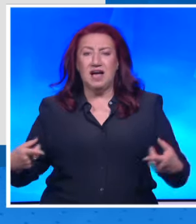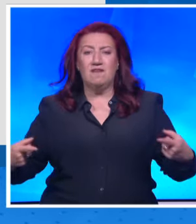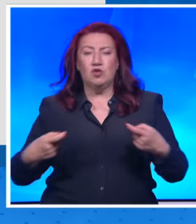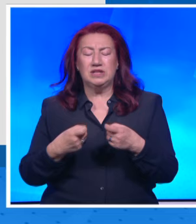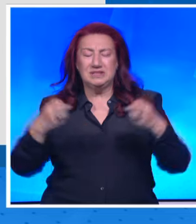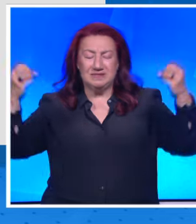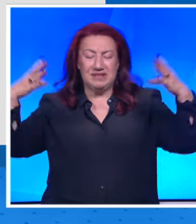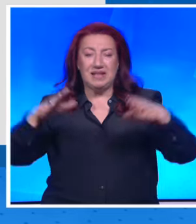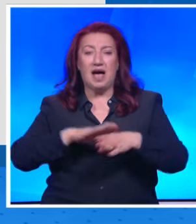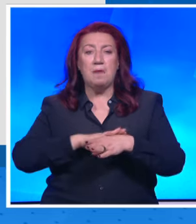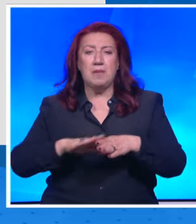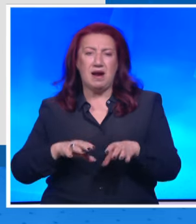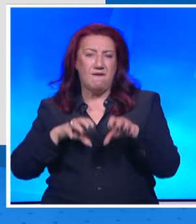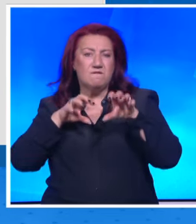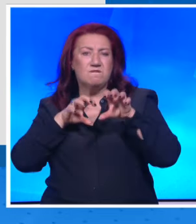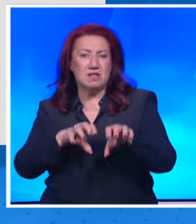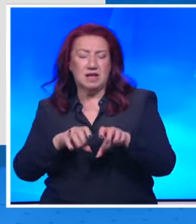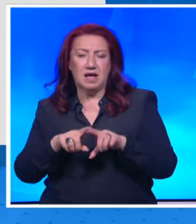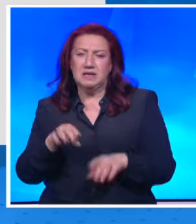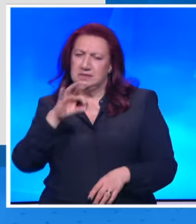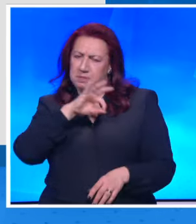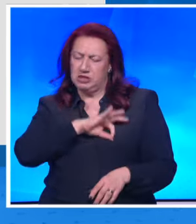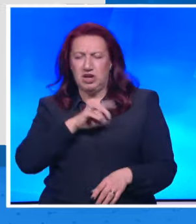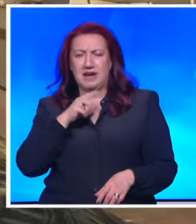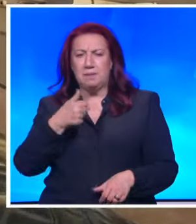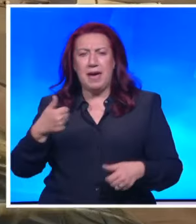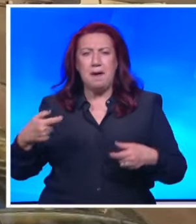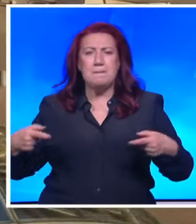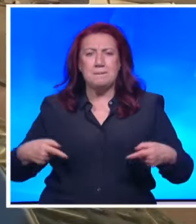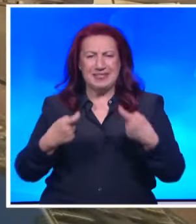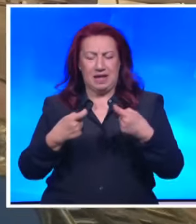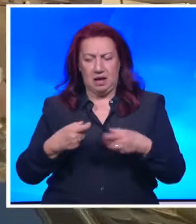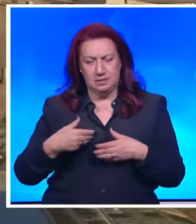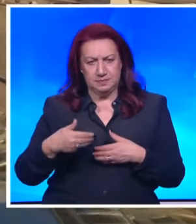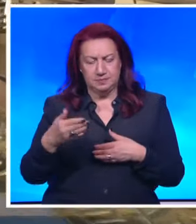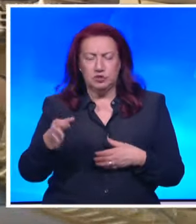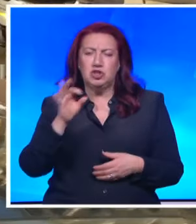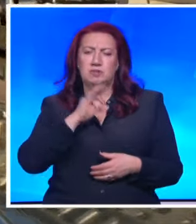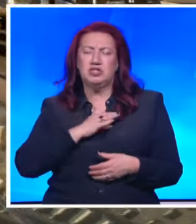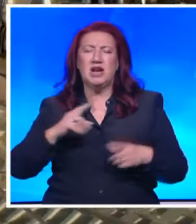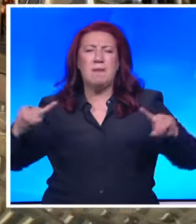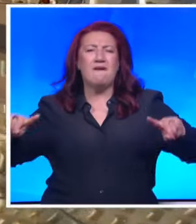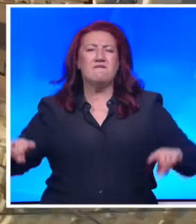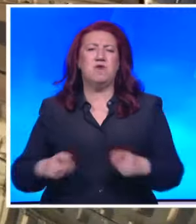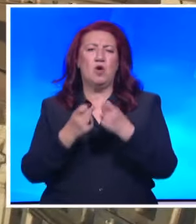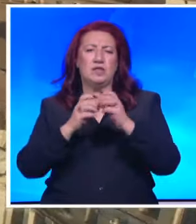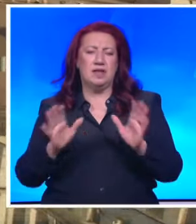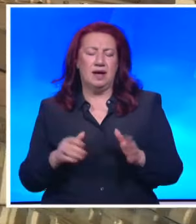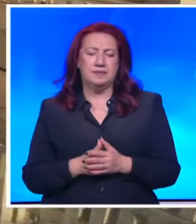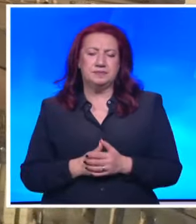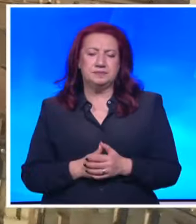вълци, спечелихме битката, скоро ще спечелим и войната. Днес ГЕРБ, ДПС и Възраждане запазиха мълчание.